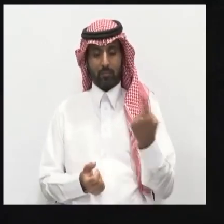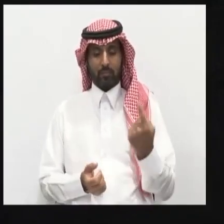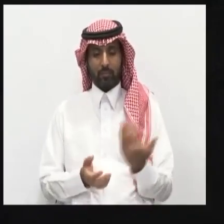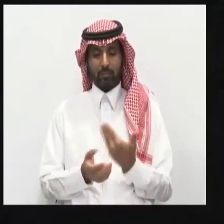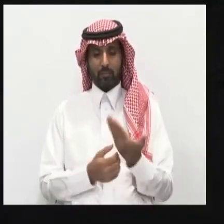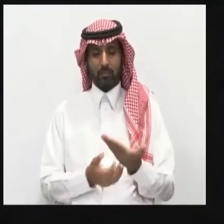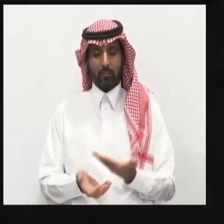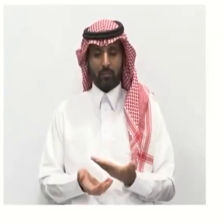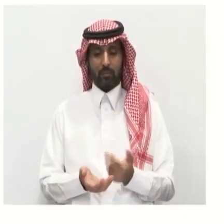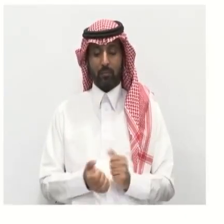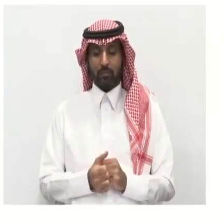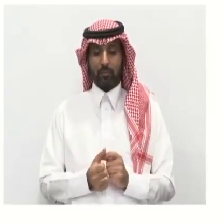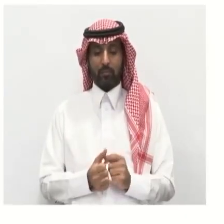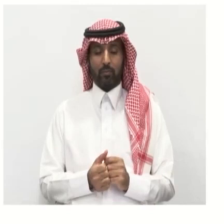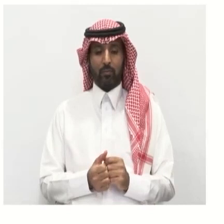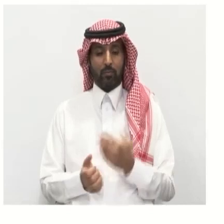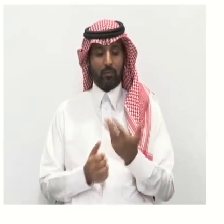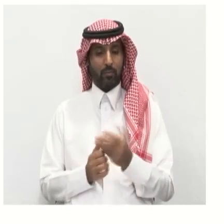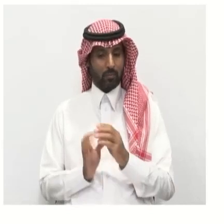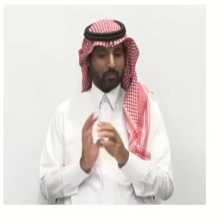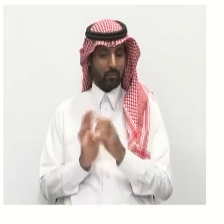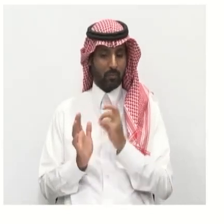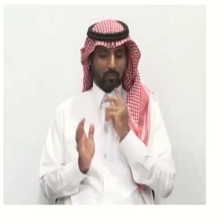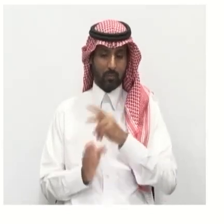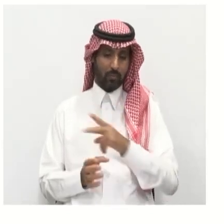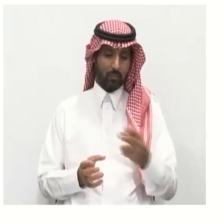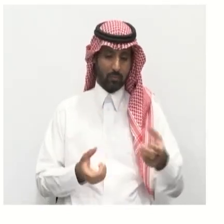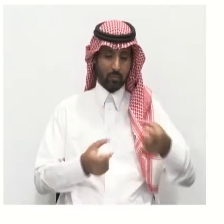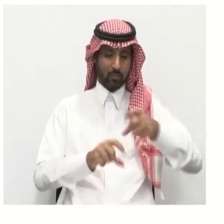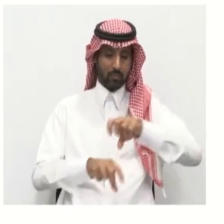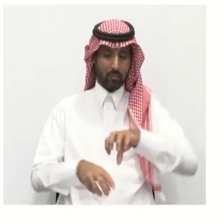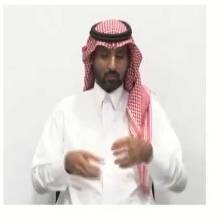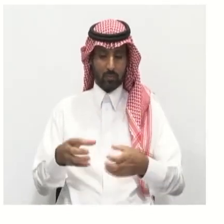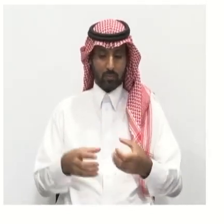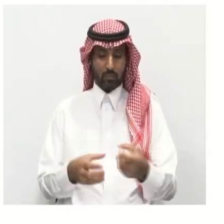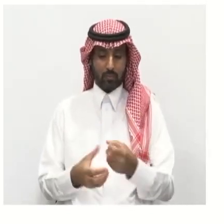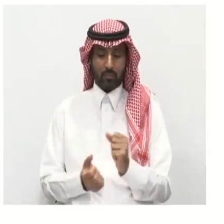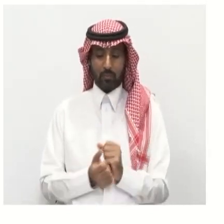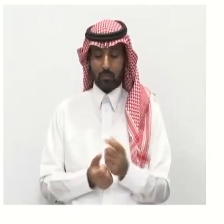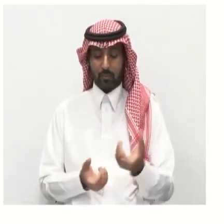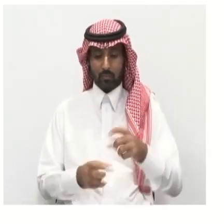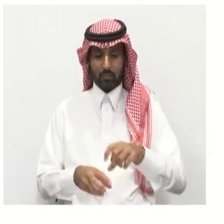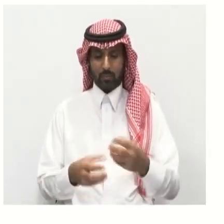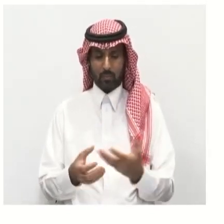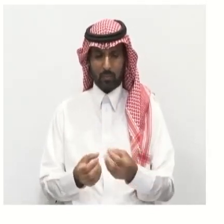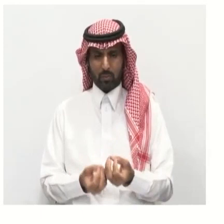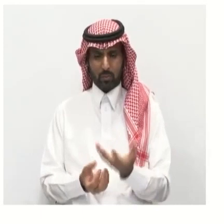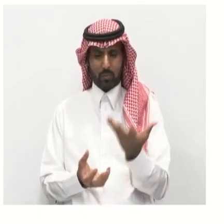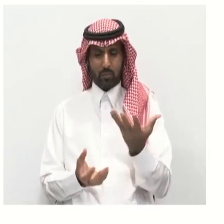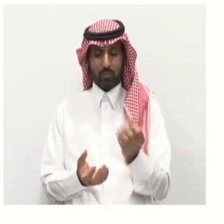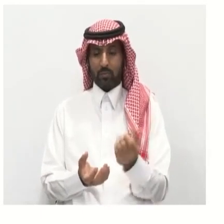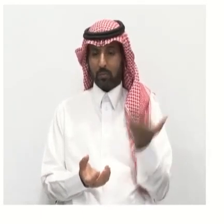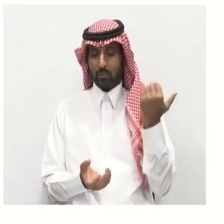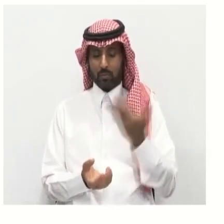درسنا اليوم ان شاء الله سوف يكون بعنوان انواع التفاعلات في المحاليل التفاعلات التي تكون غازات بعد ان